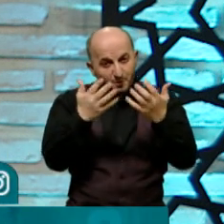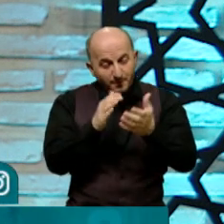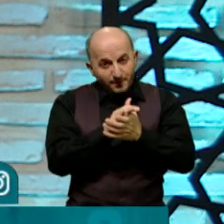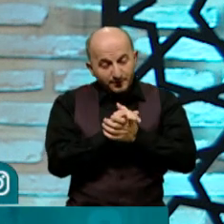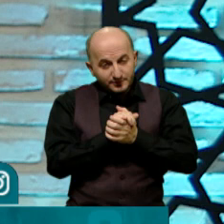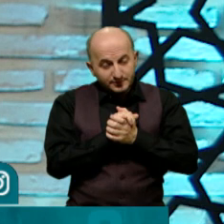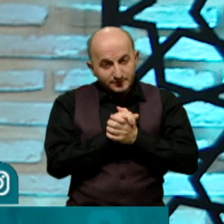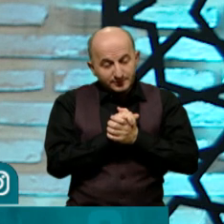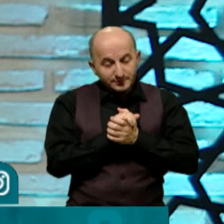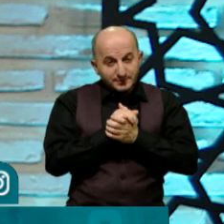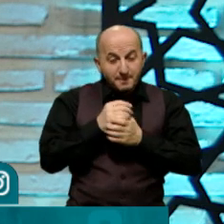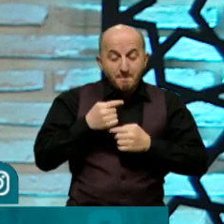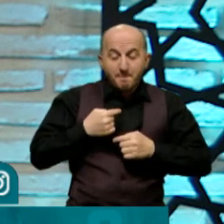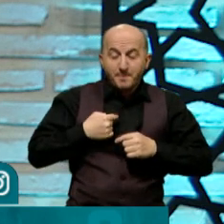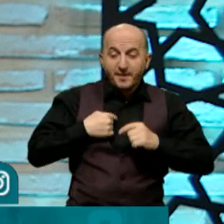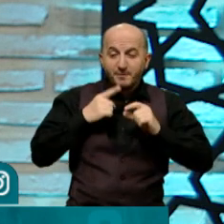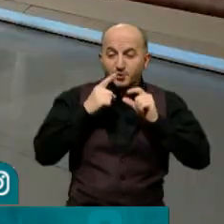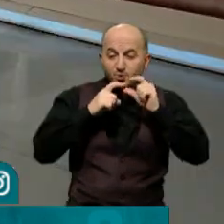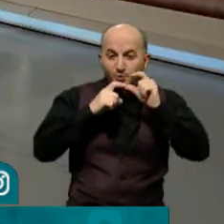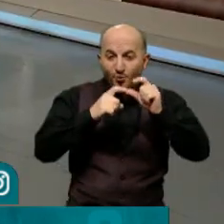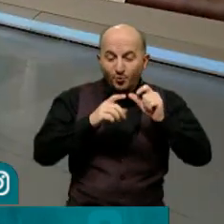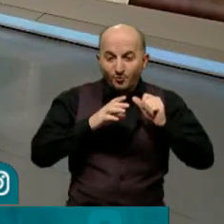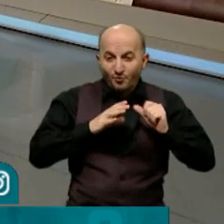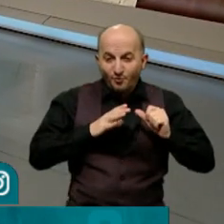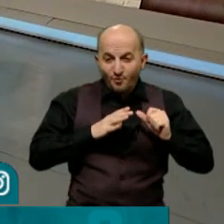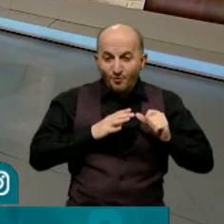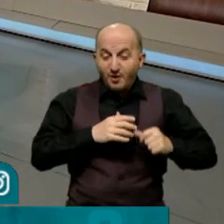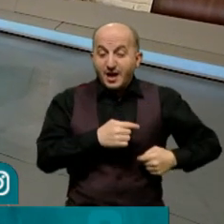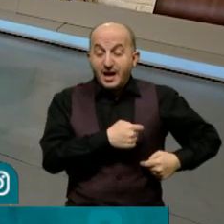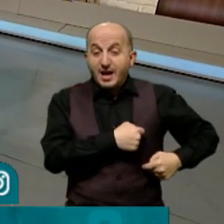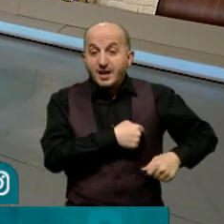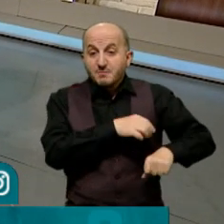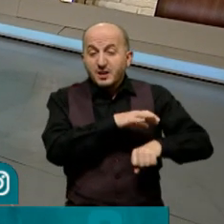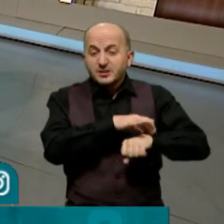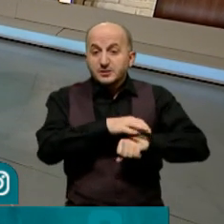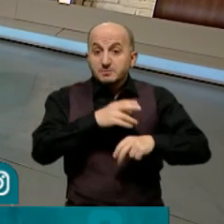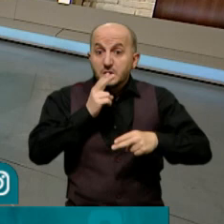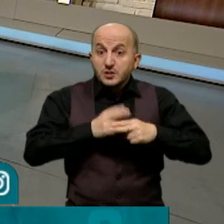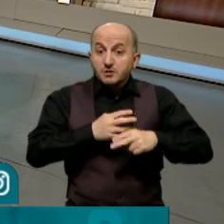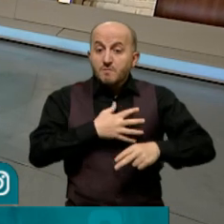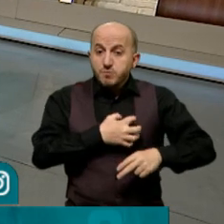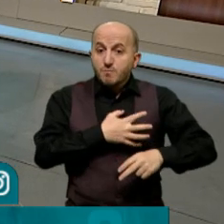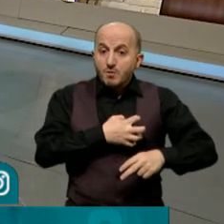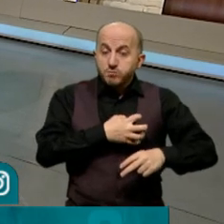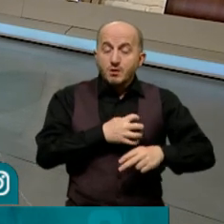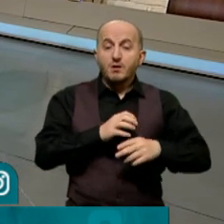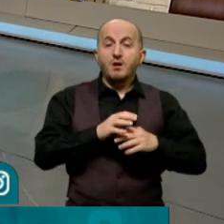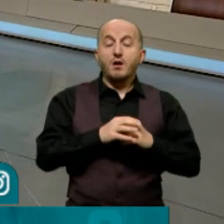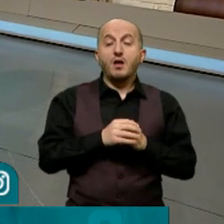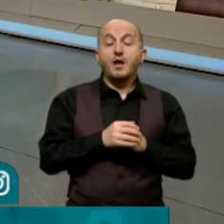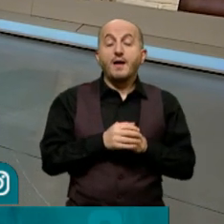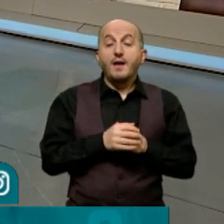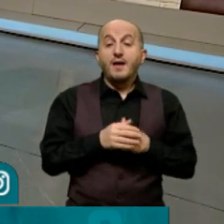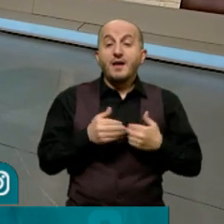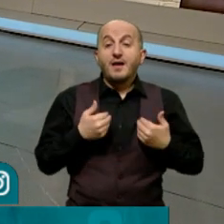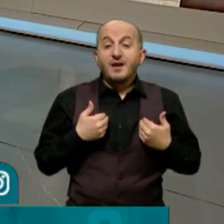akşamlar. Hocam benim bir sorum var. Buyurun. Benim kalp hastasıyım. Kalbim çok hızlı atıyor. Evet. O da şey